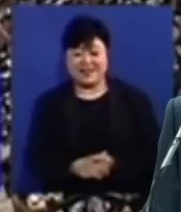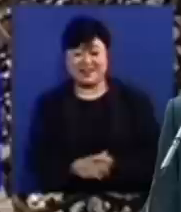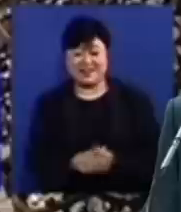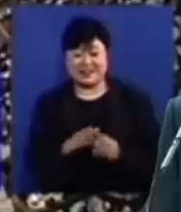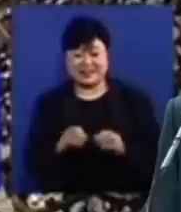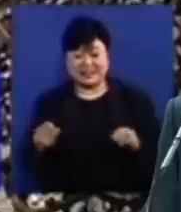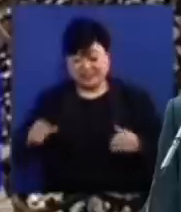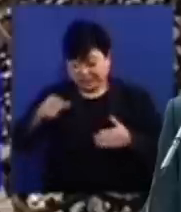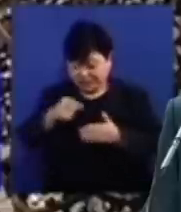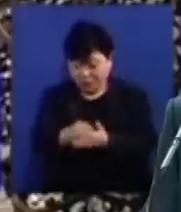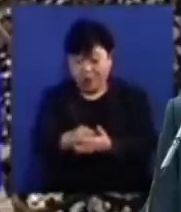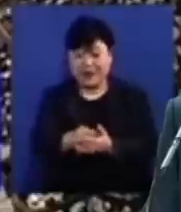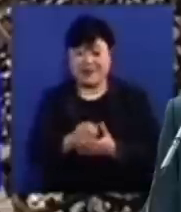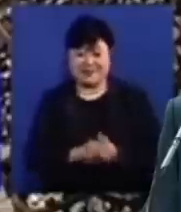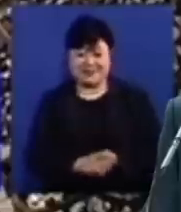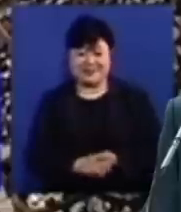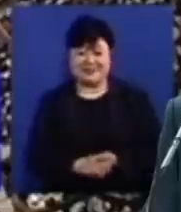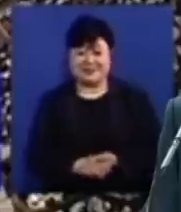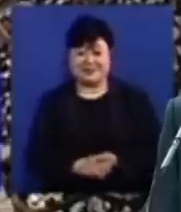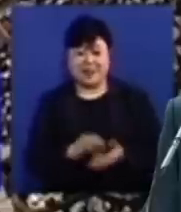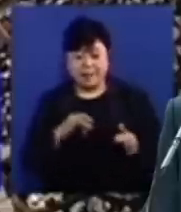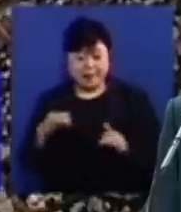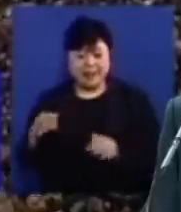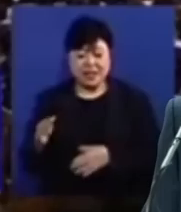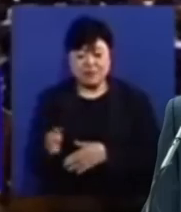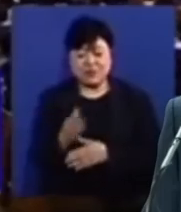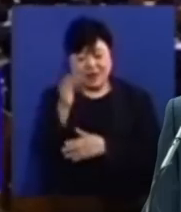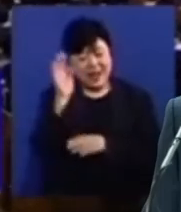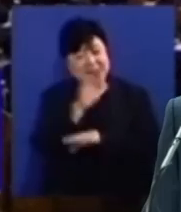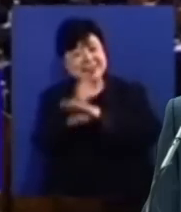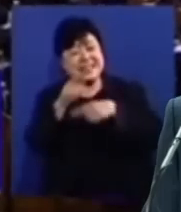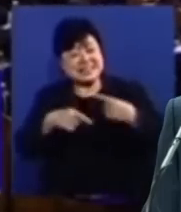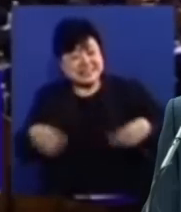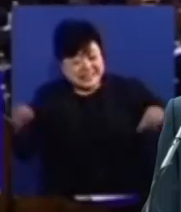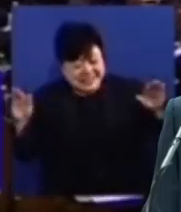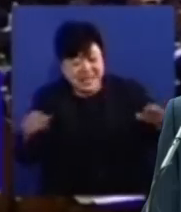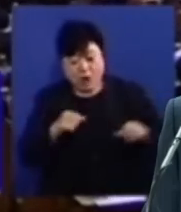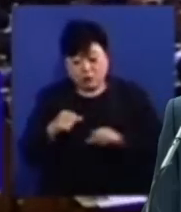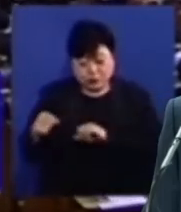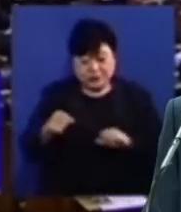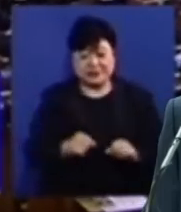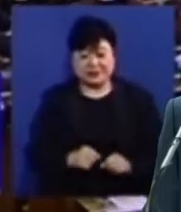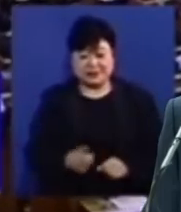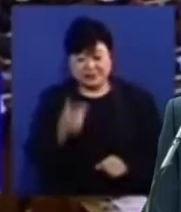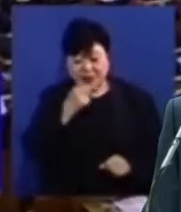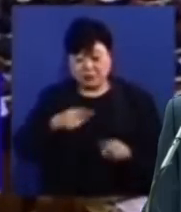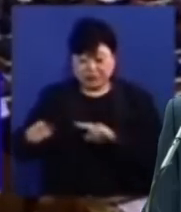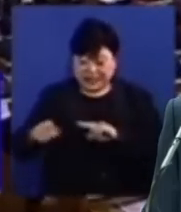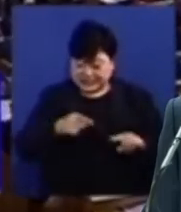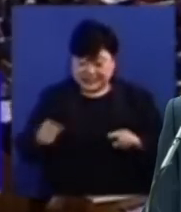땅을 정복하라. 바다의 물고기와 하늘의 새와 땅에 움직이는 모든 생물을 다스리라.